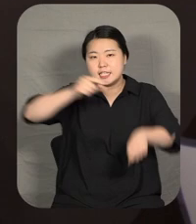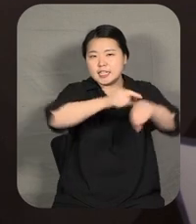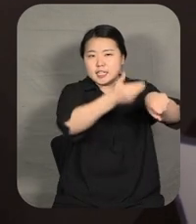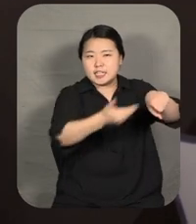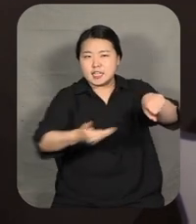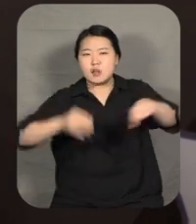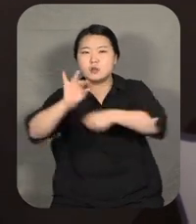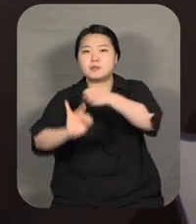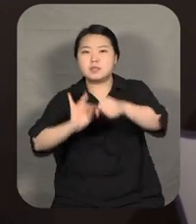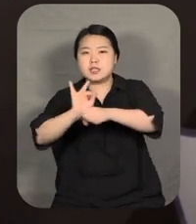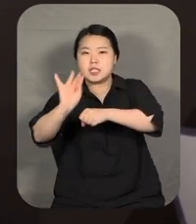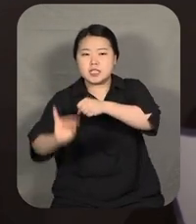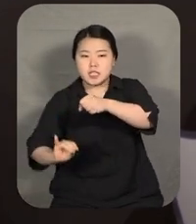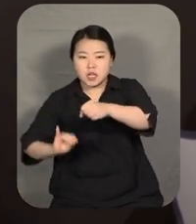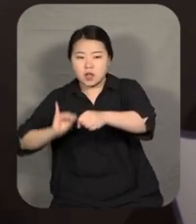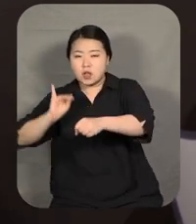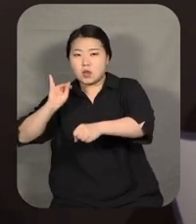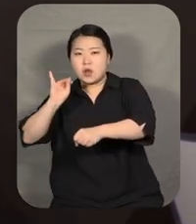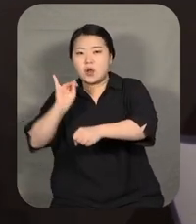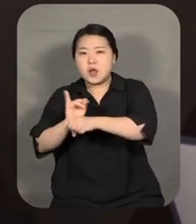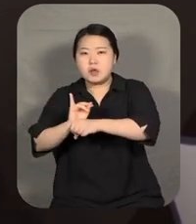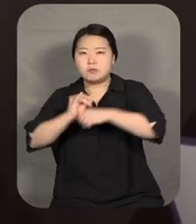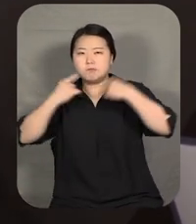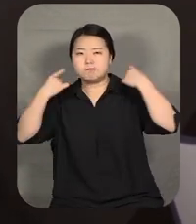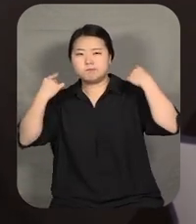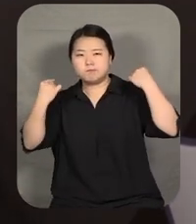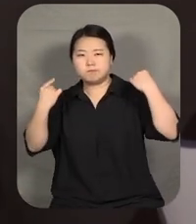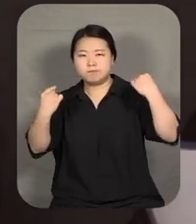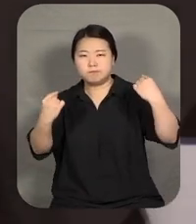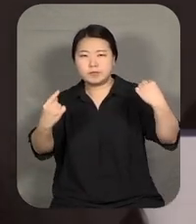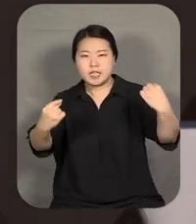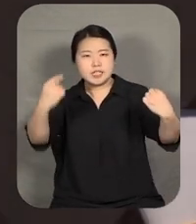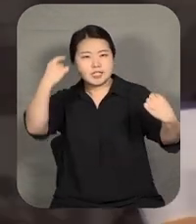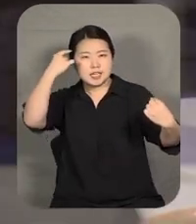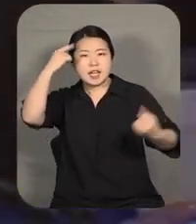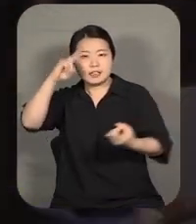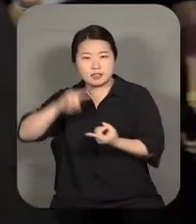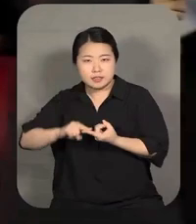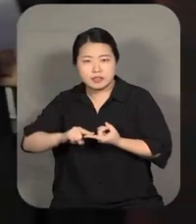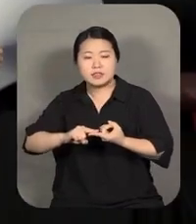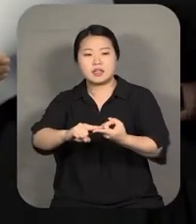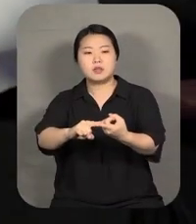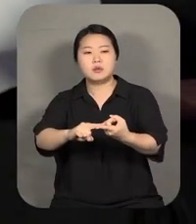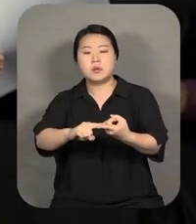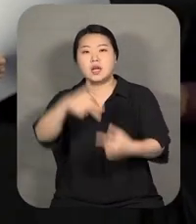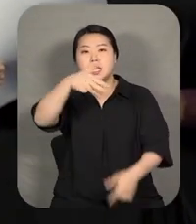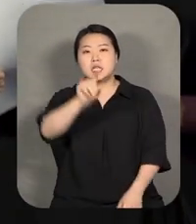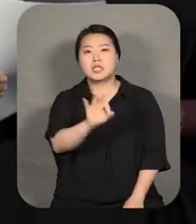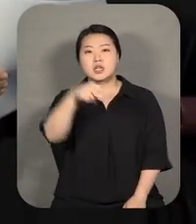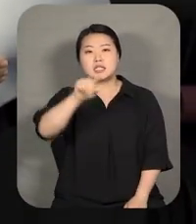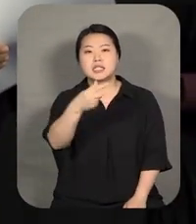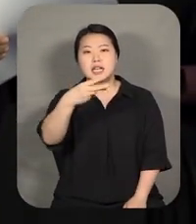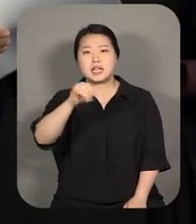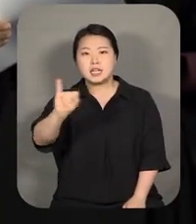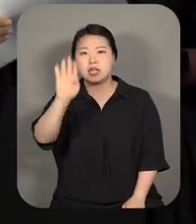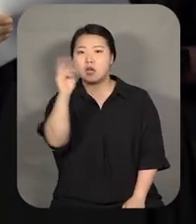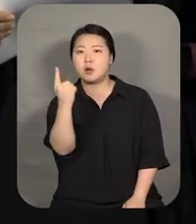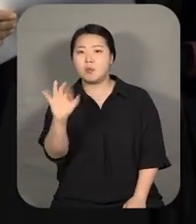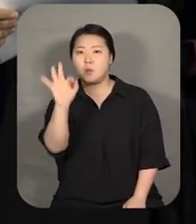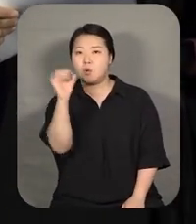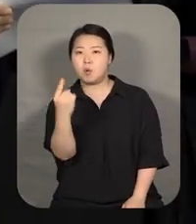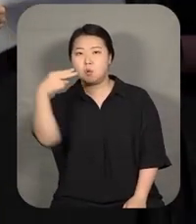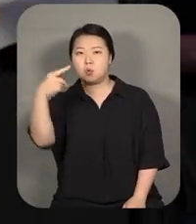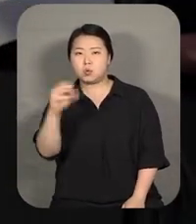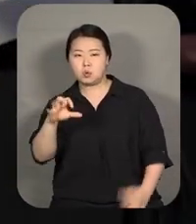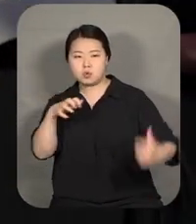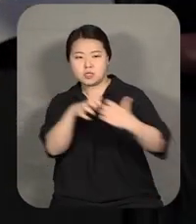1000년이 흘러도 그 어느 마디 녹슬지 않는다. 정산리와 봉오동은 대첩의